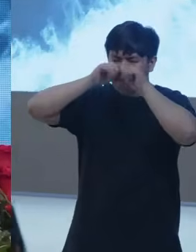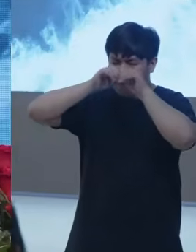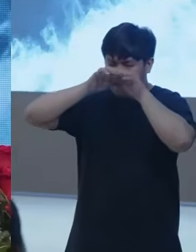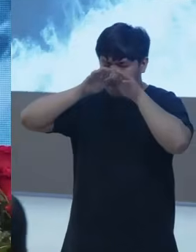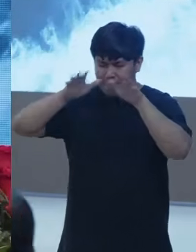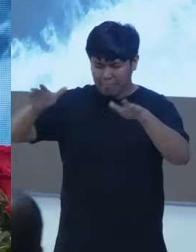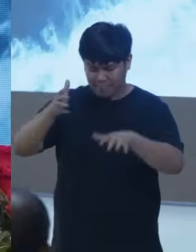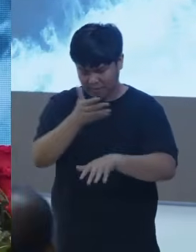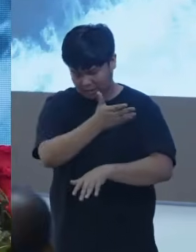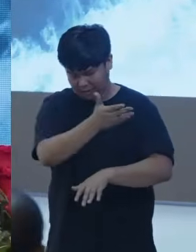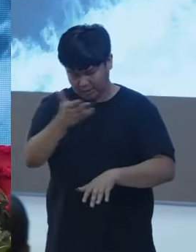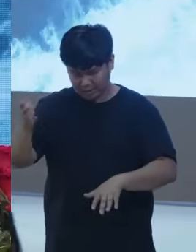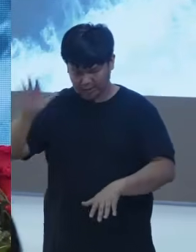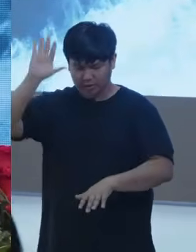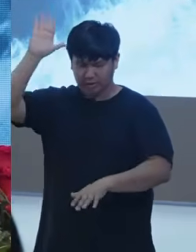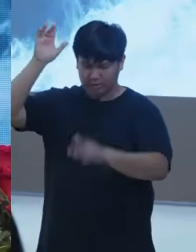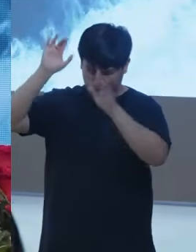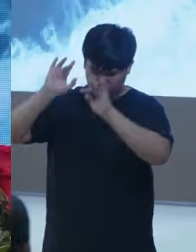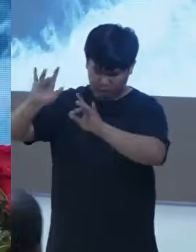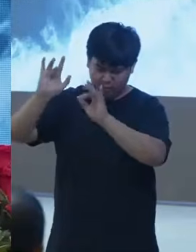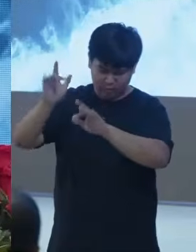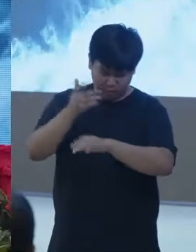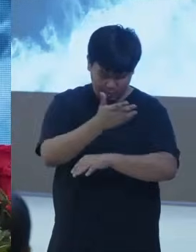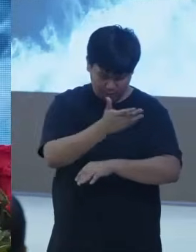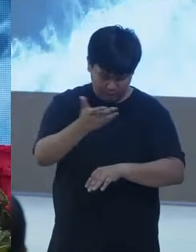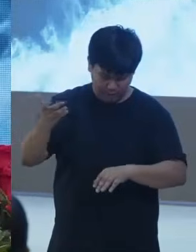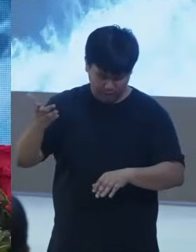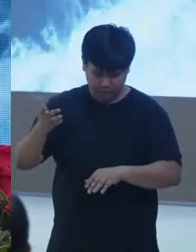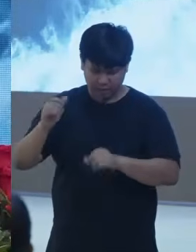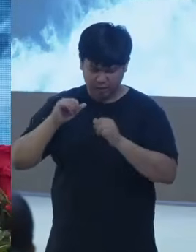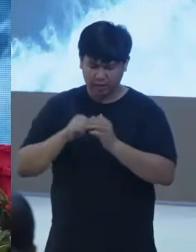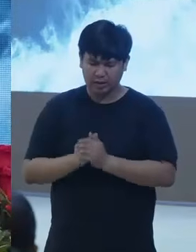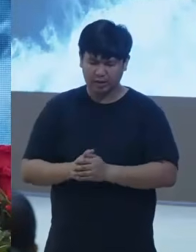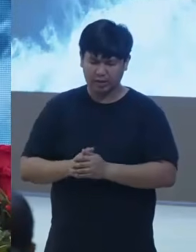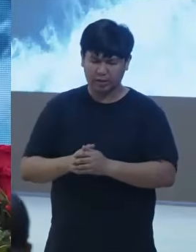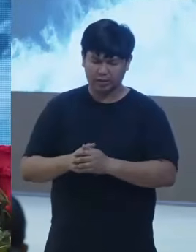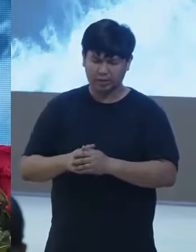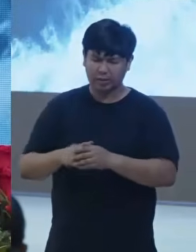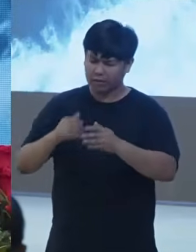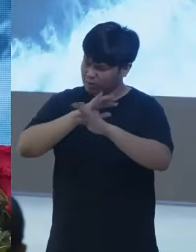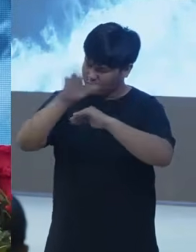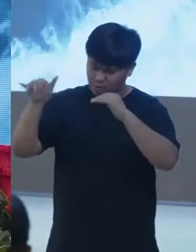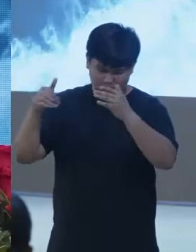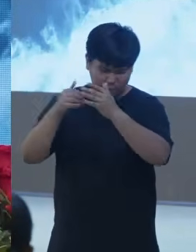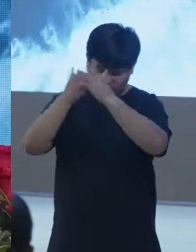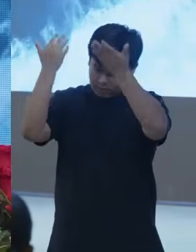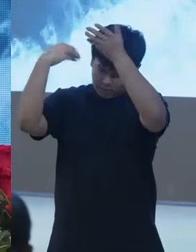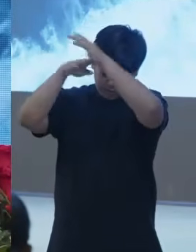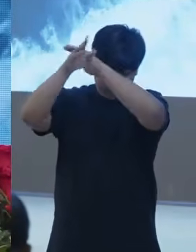at kanyang kahabagan na hanggang sa langit ang lawak.